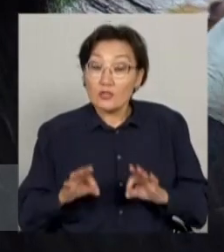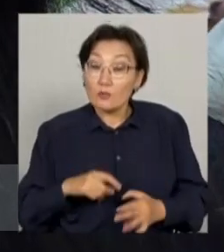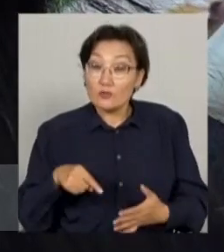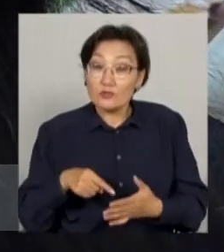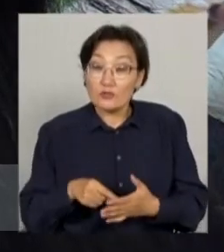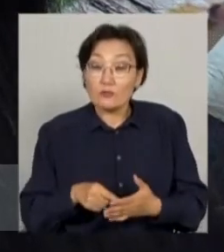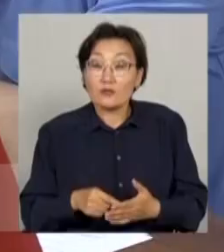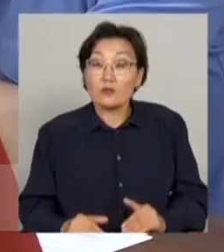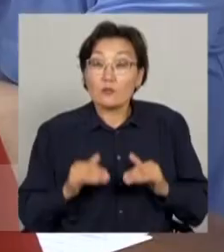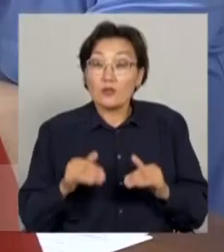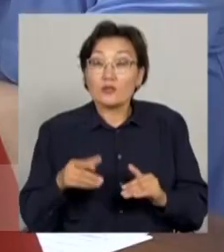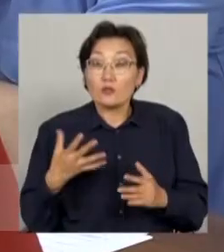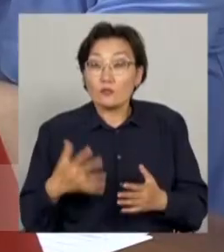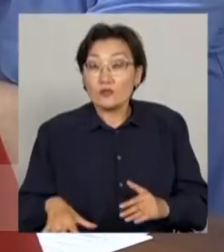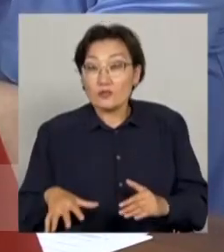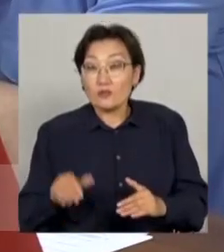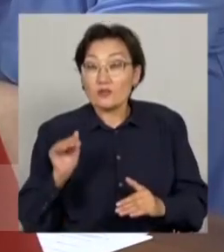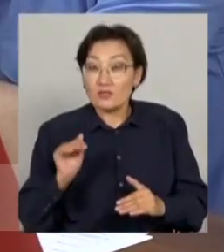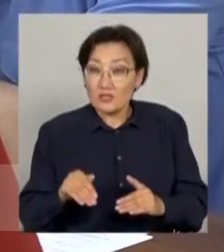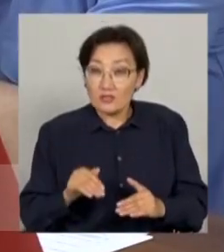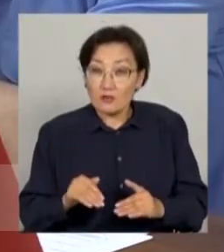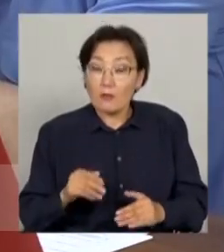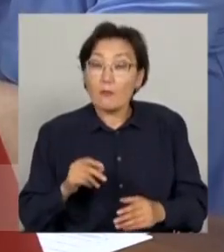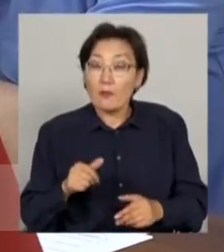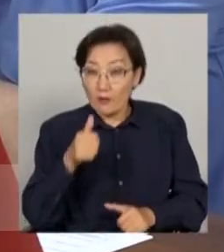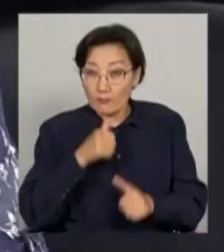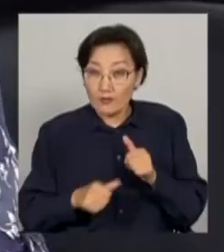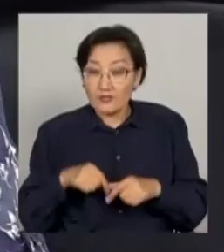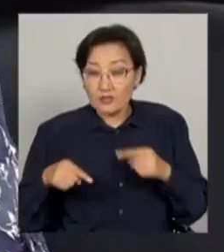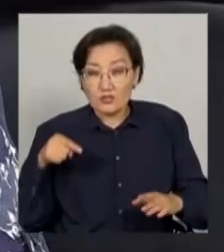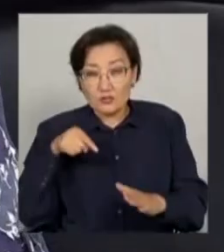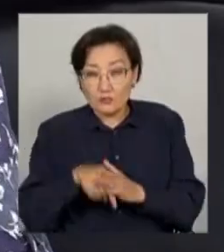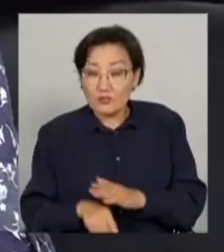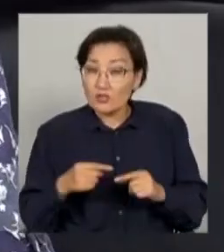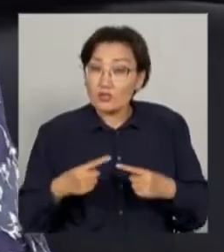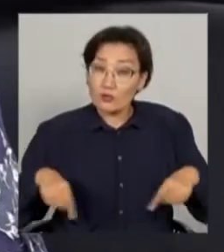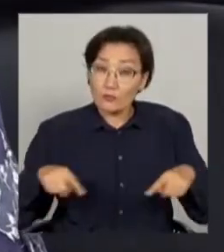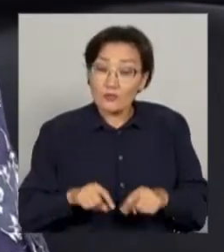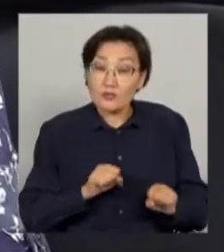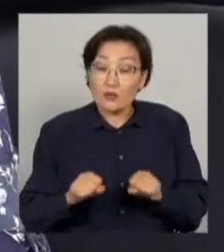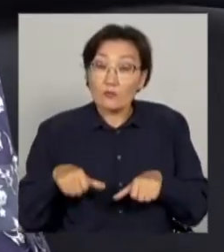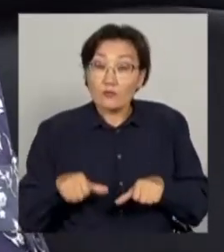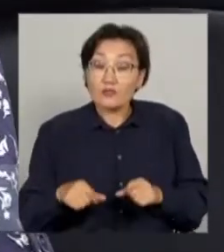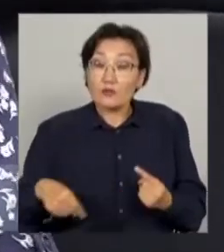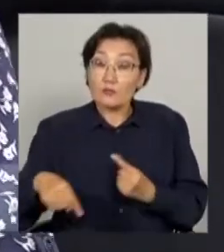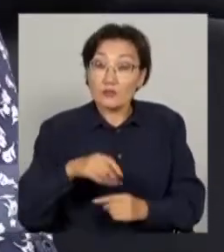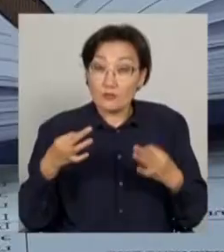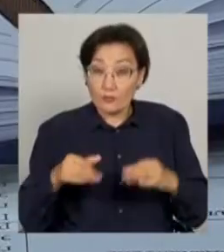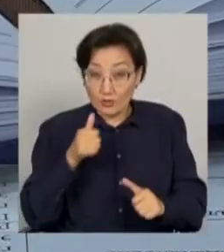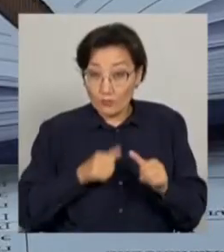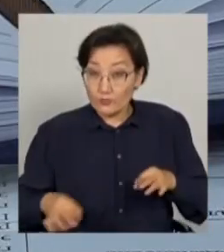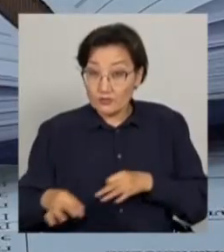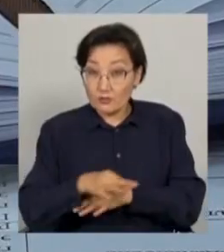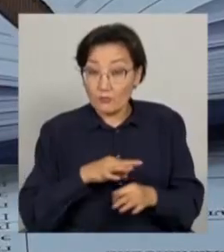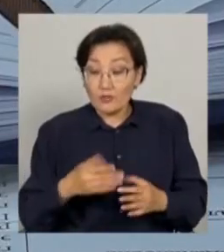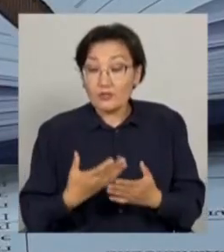города пресечено свыше 50 попыток незаконного вмешательства со стороны различных структур. Для защиты прав бизнеса запущен пилотный проект